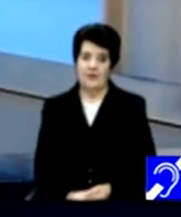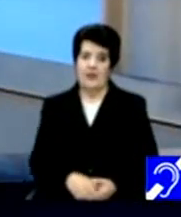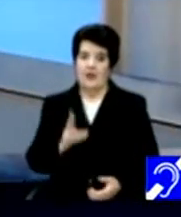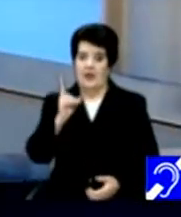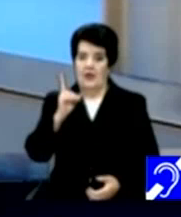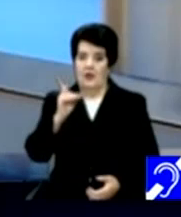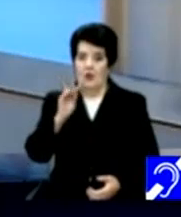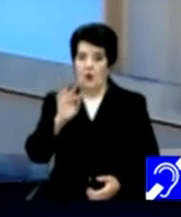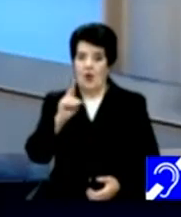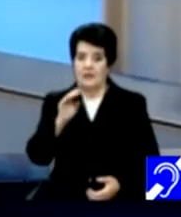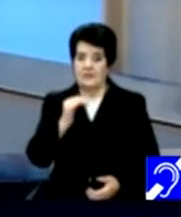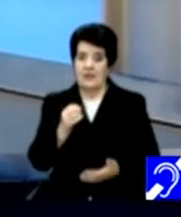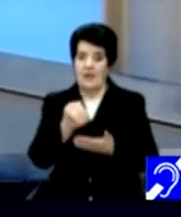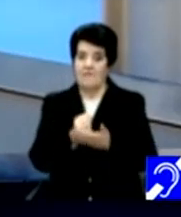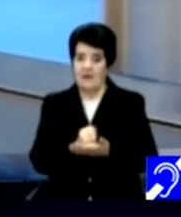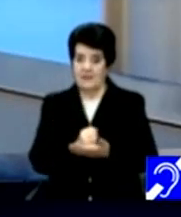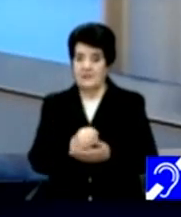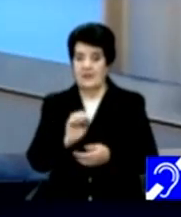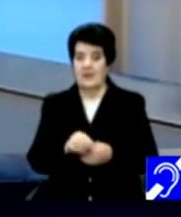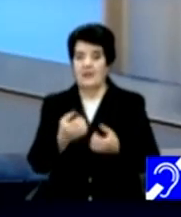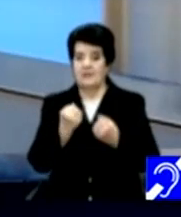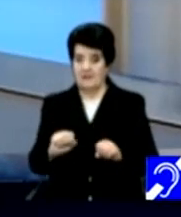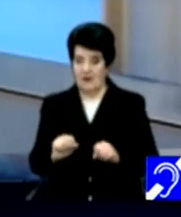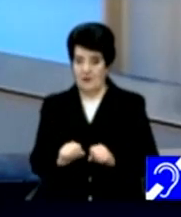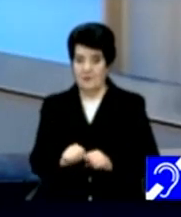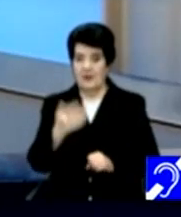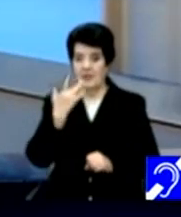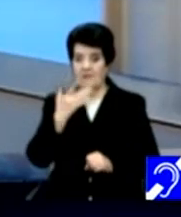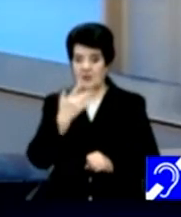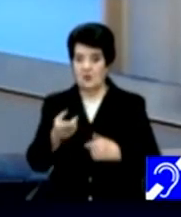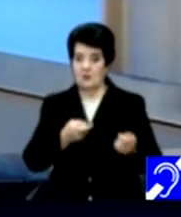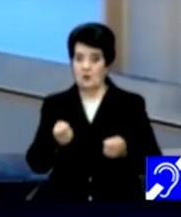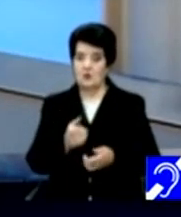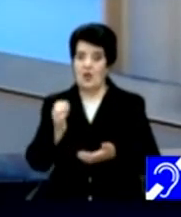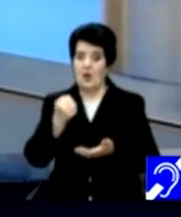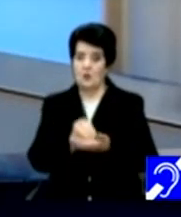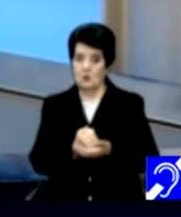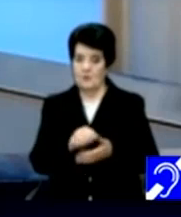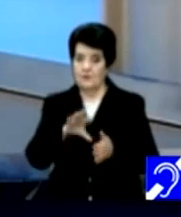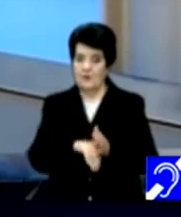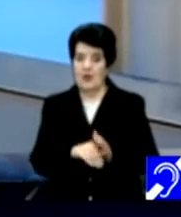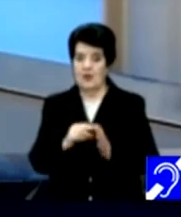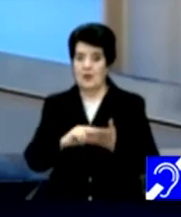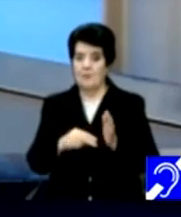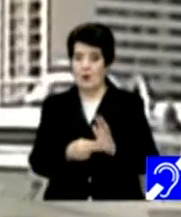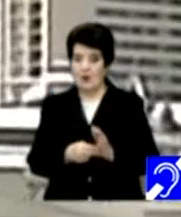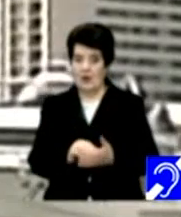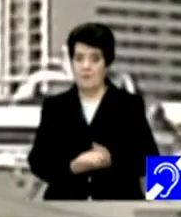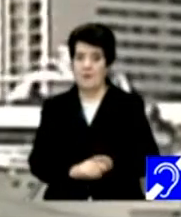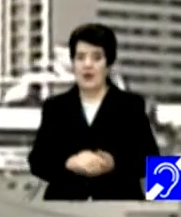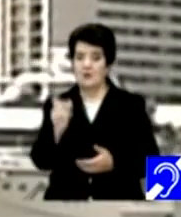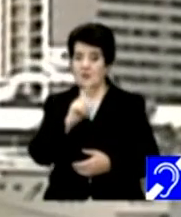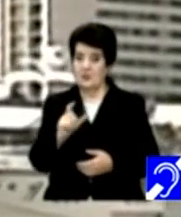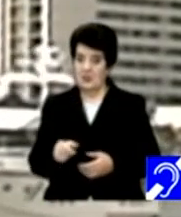Croații scapă de vizele pentru Statele Unite. Autoritățile de la Washington au introdus Croația în programul Visa Waiver.